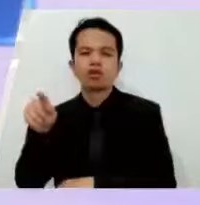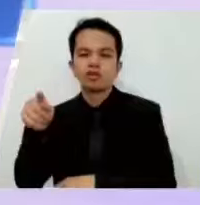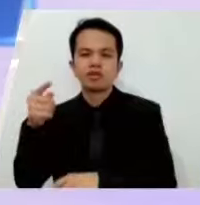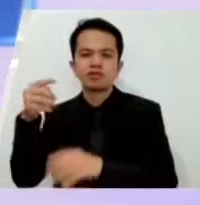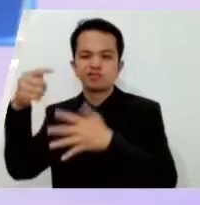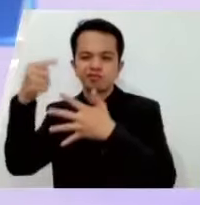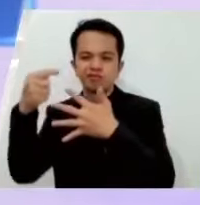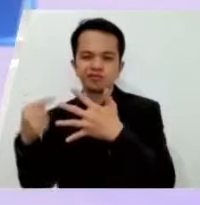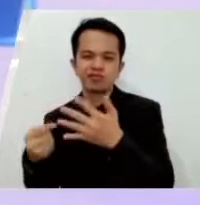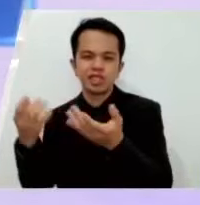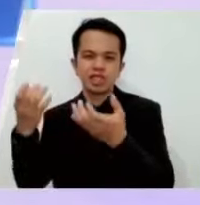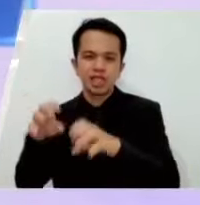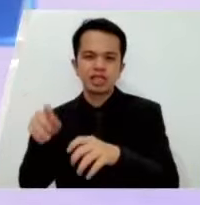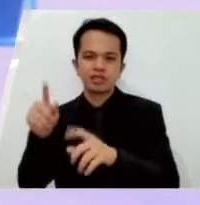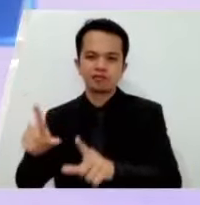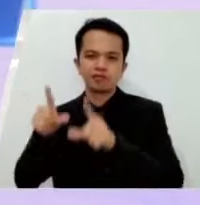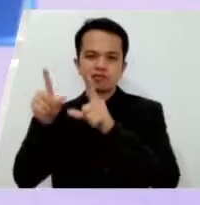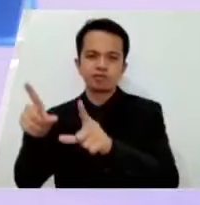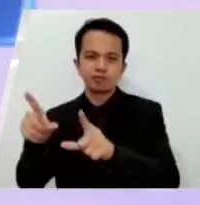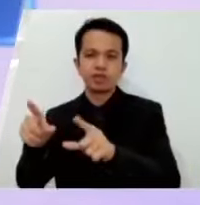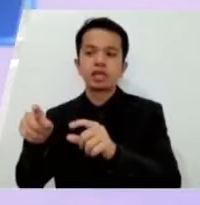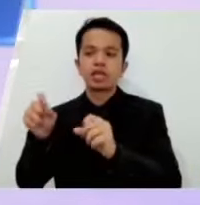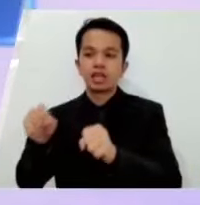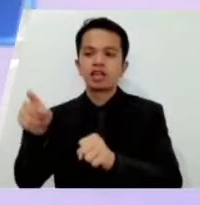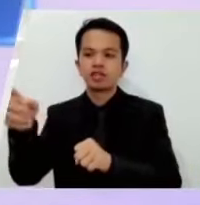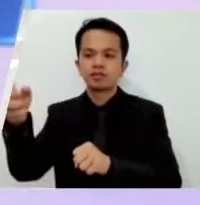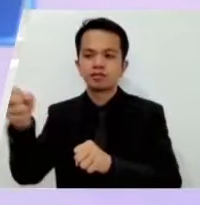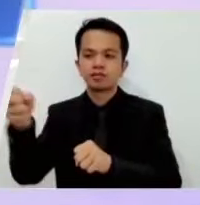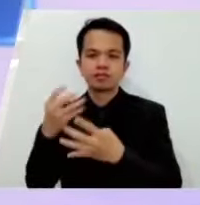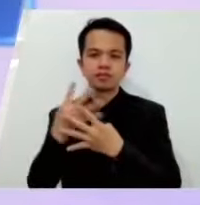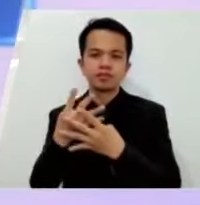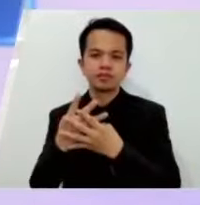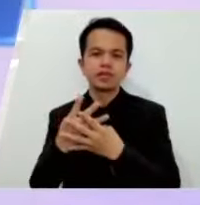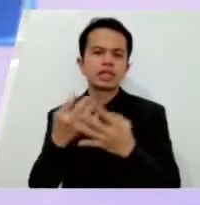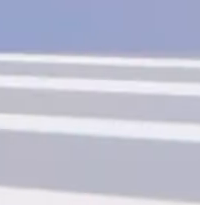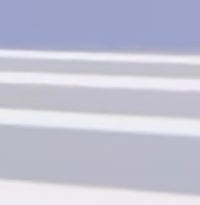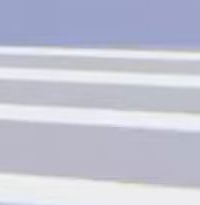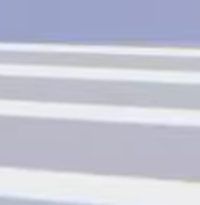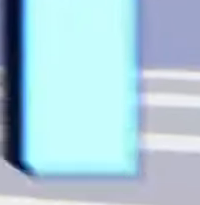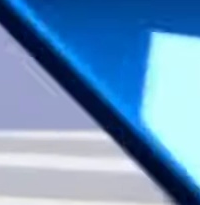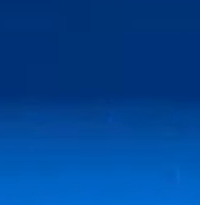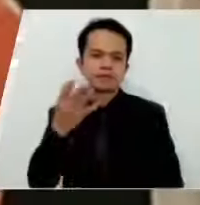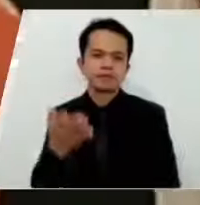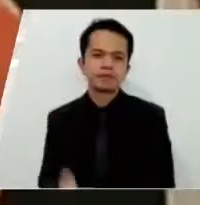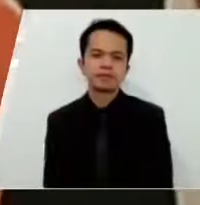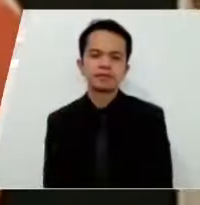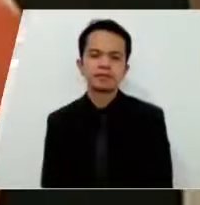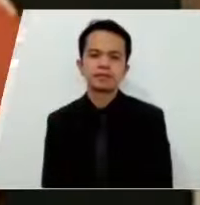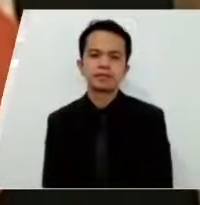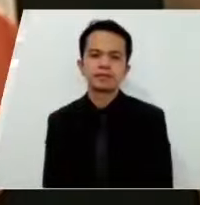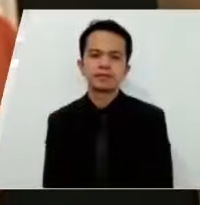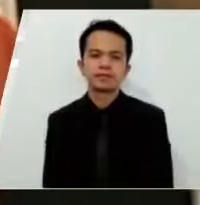na rin daw siyang isailalim sa citizen's arrest. Saksi, si Ian Crew.